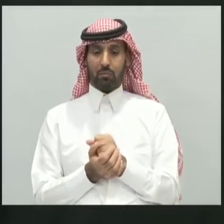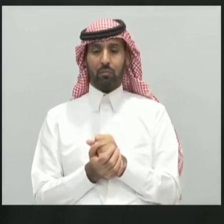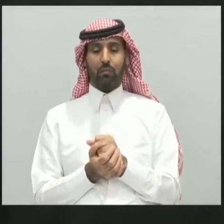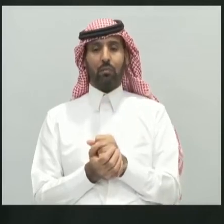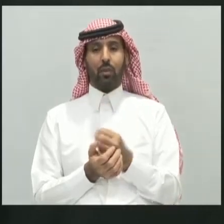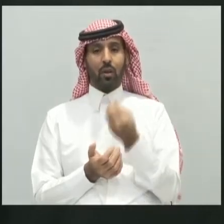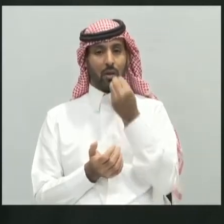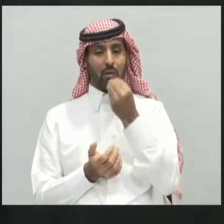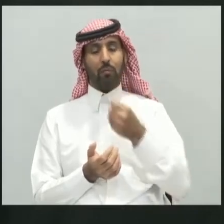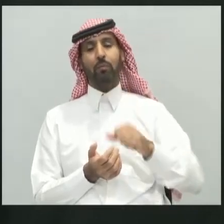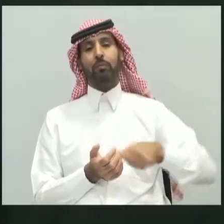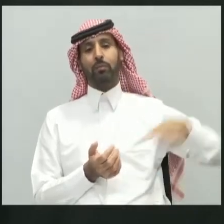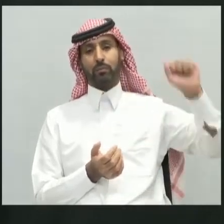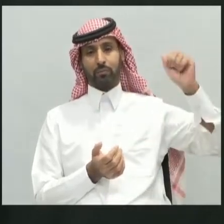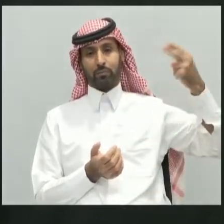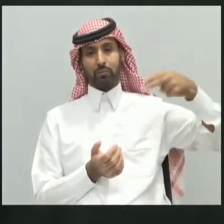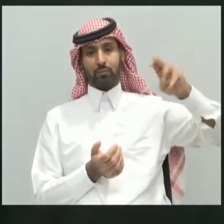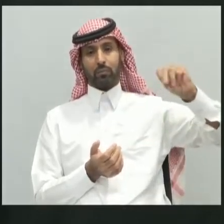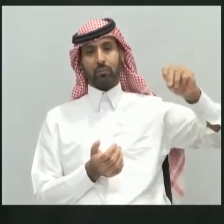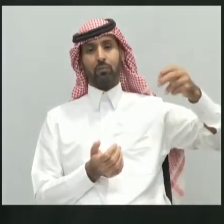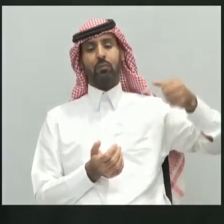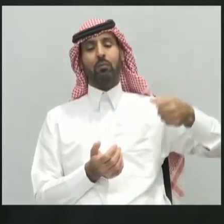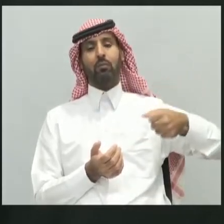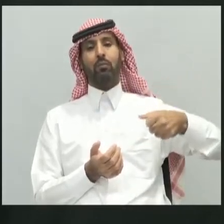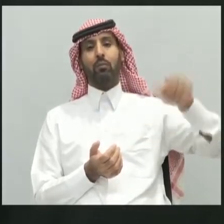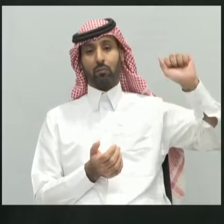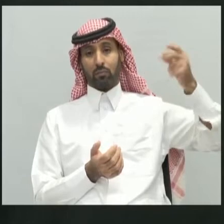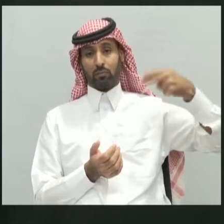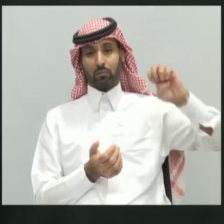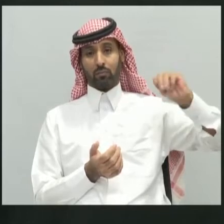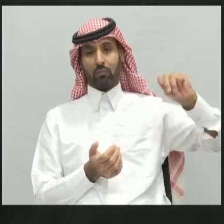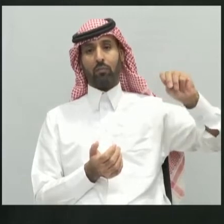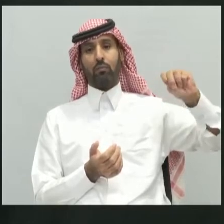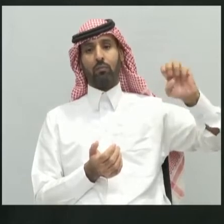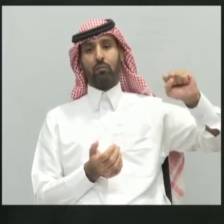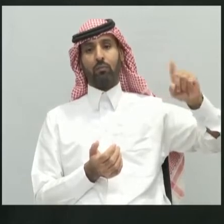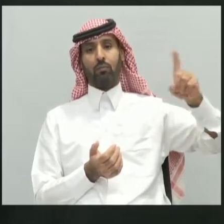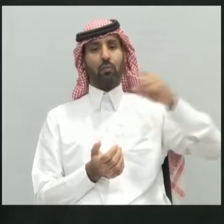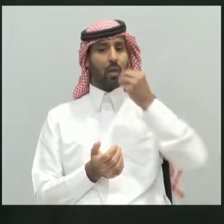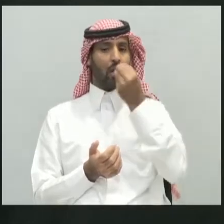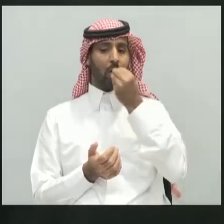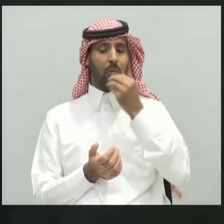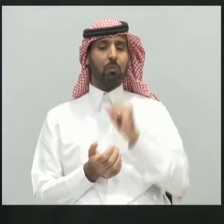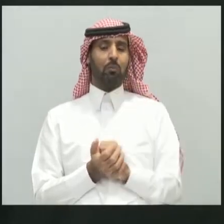أكل التفاحة. This is simple past. Or التفاحة أكلت.